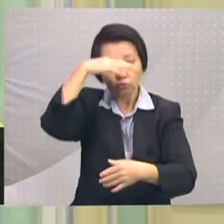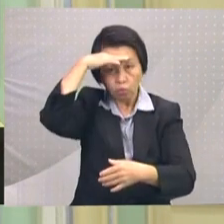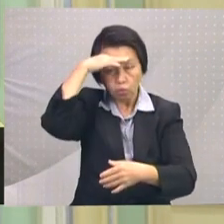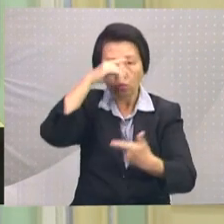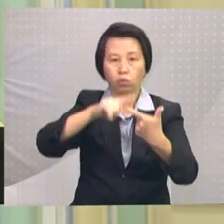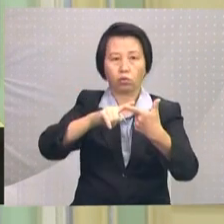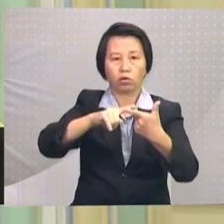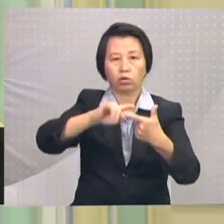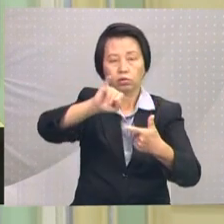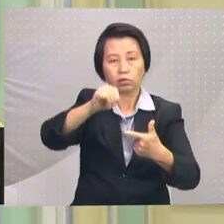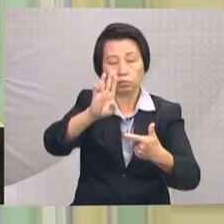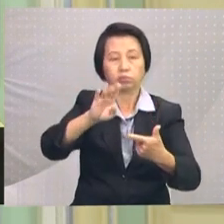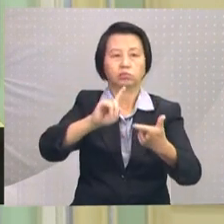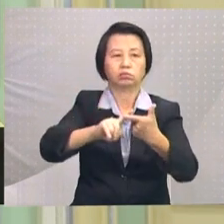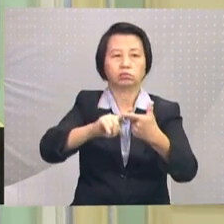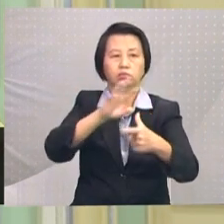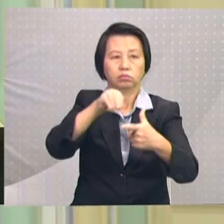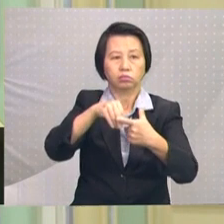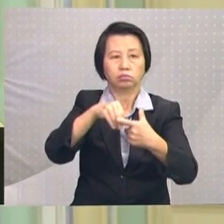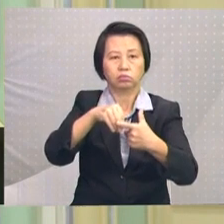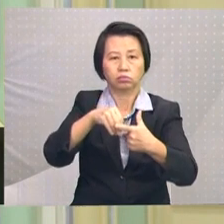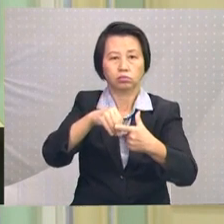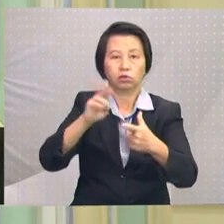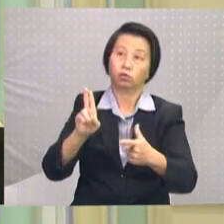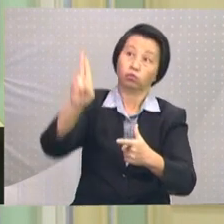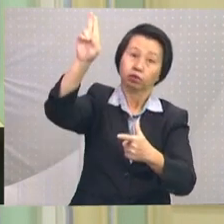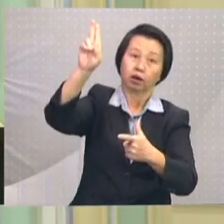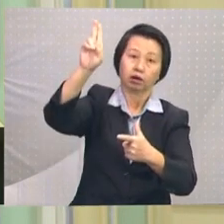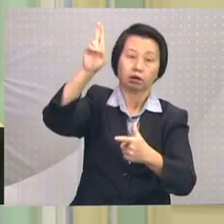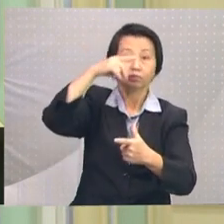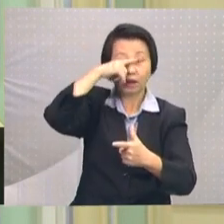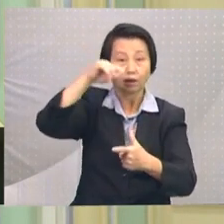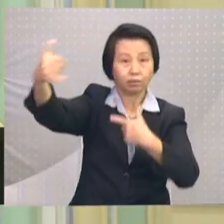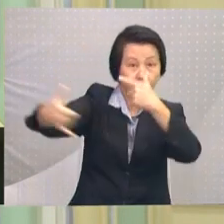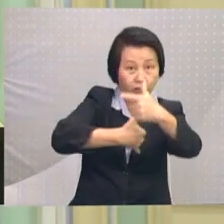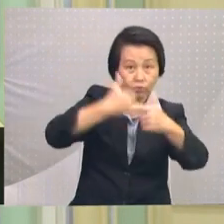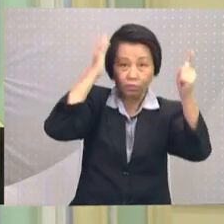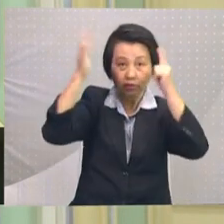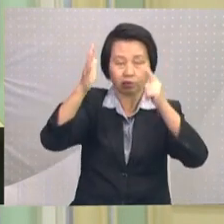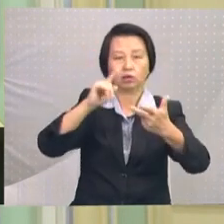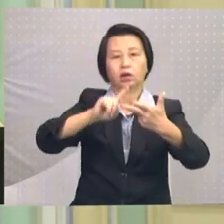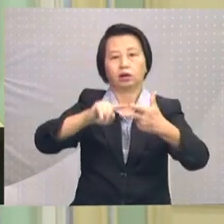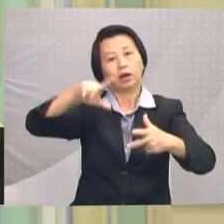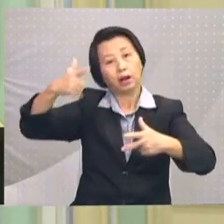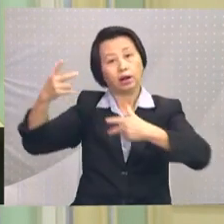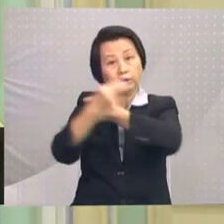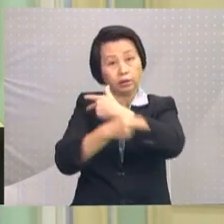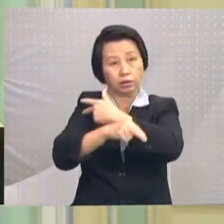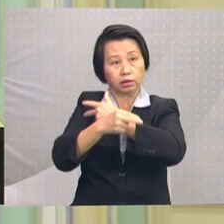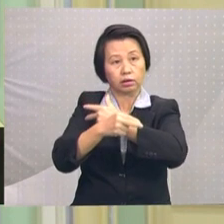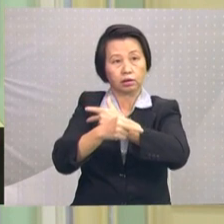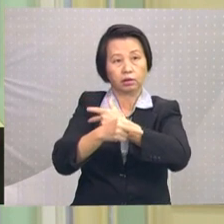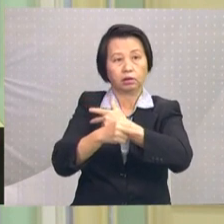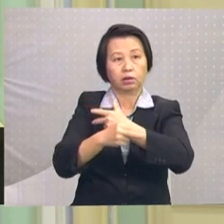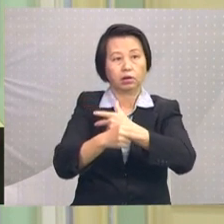baru di yuhu termasuk di sebelah utara ataupun di negeri-negeri lain di